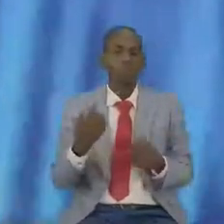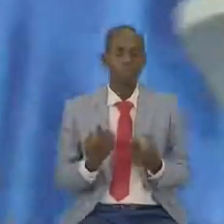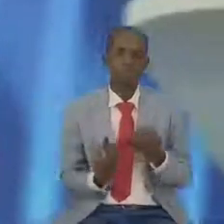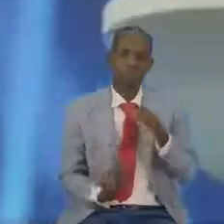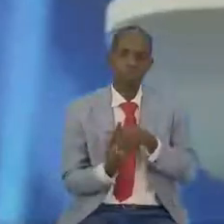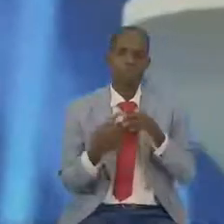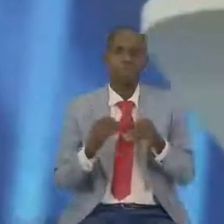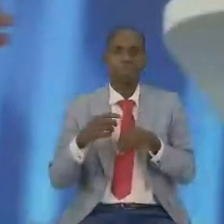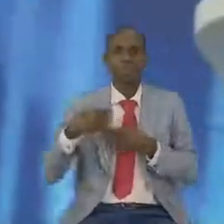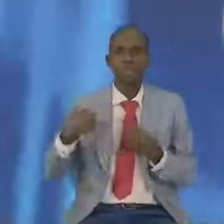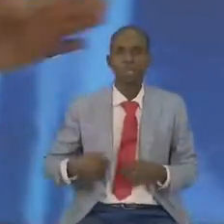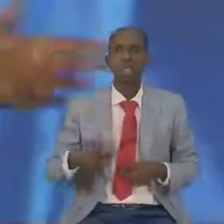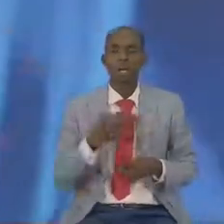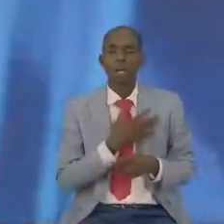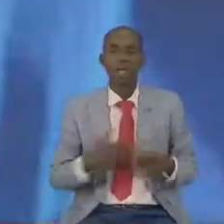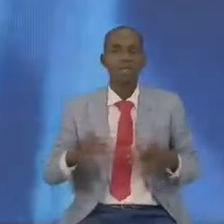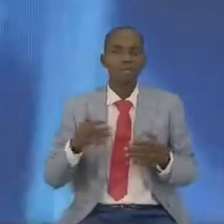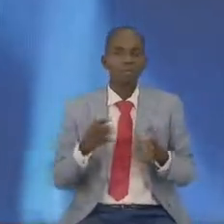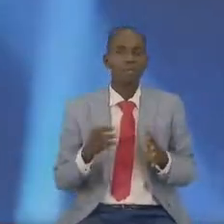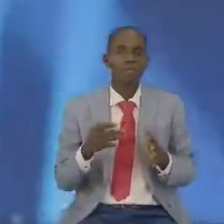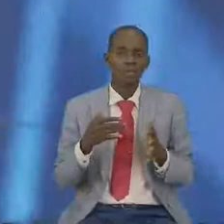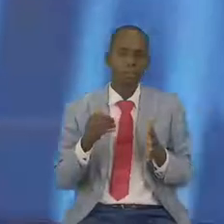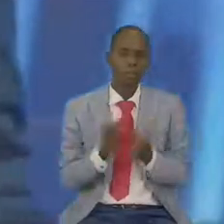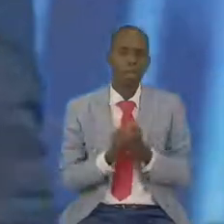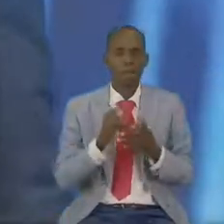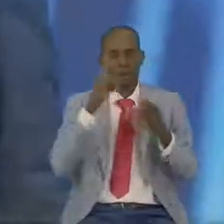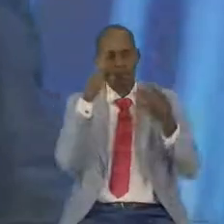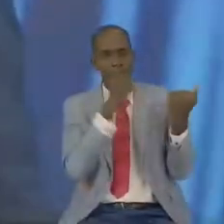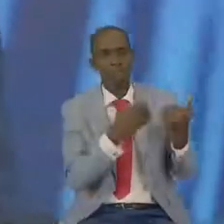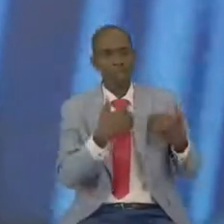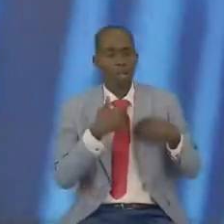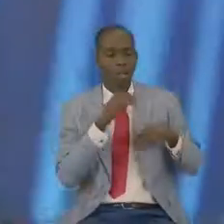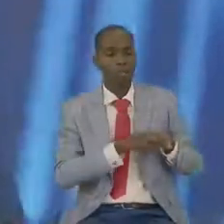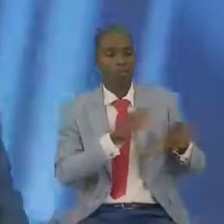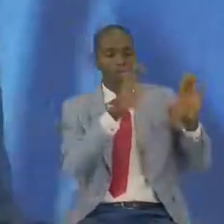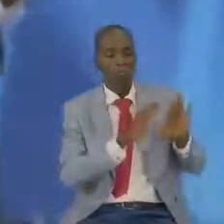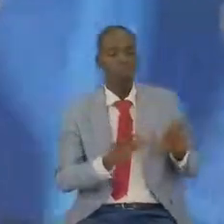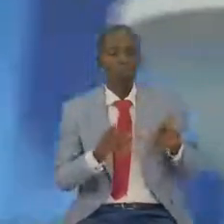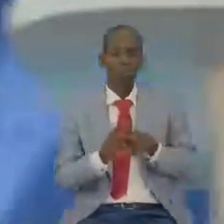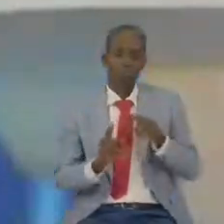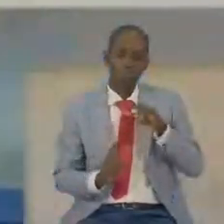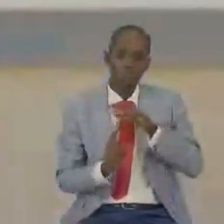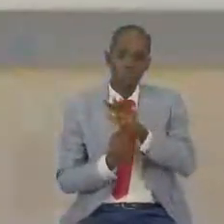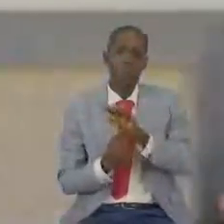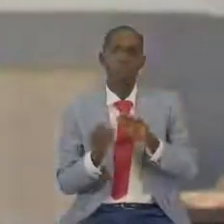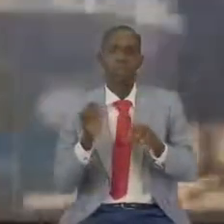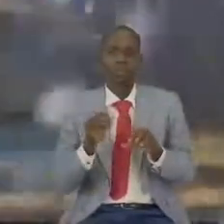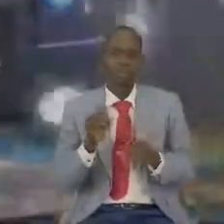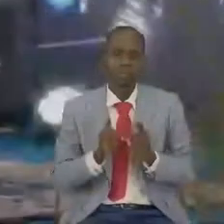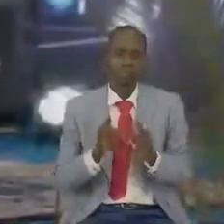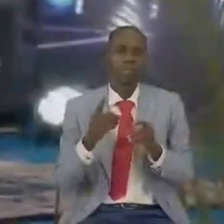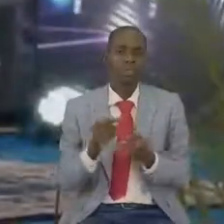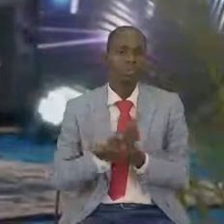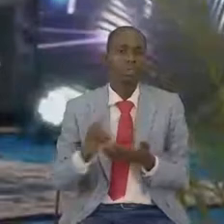retentisse dans ton cœur, que la foi que tu as le dimanche, qu'elle se manifeste au cours de la semaine. Autrement,